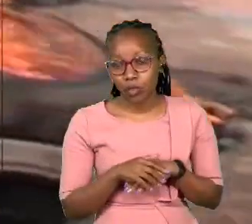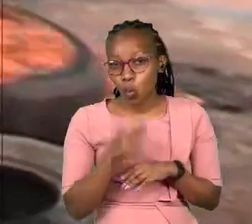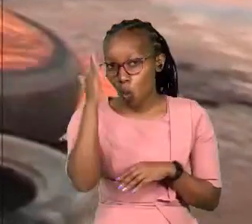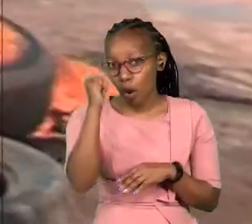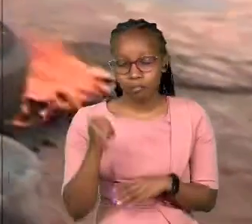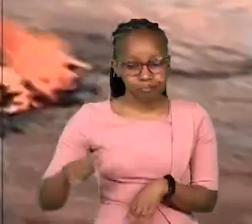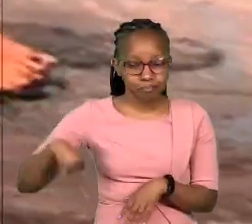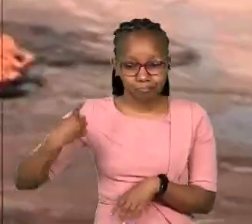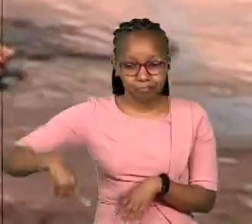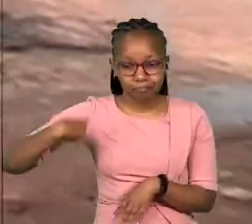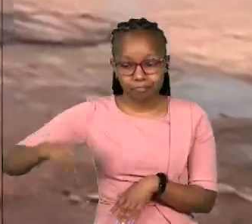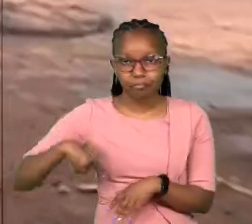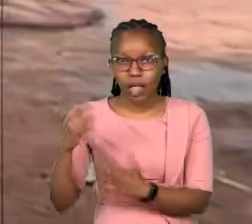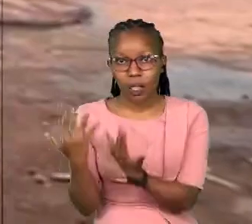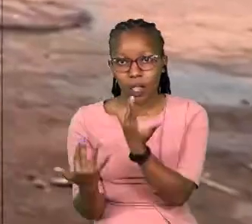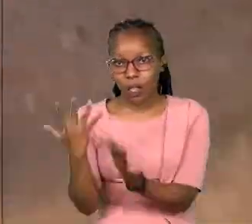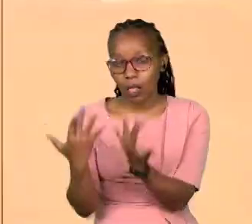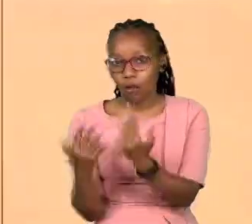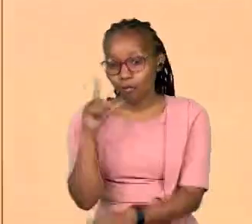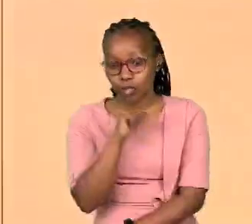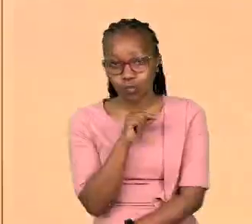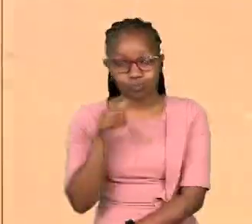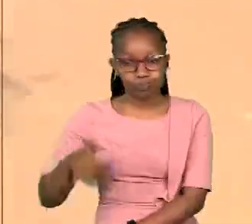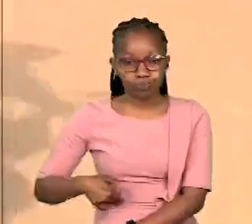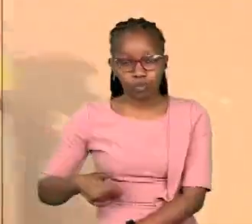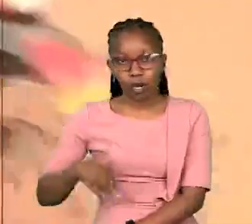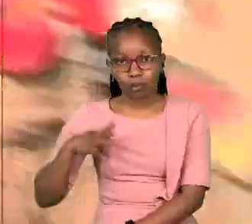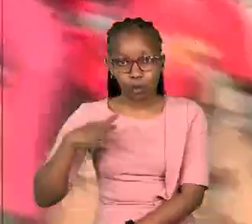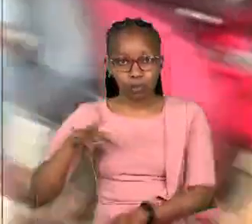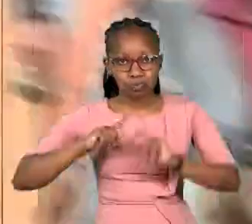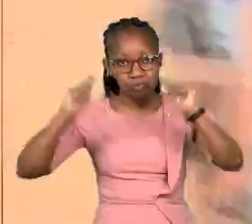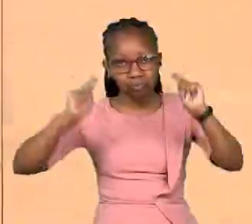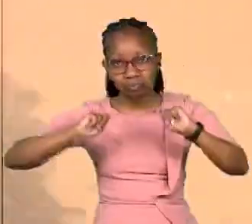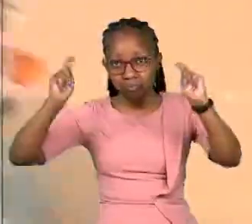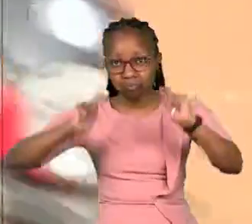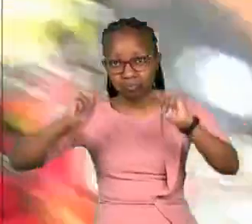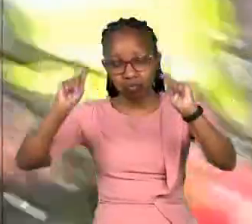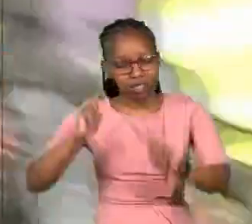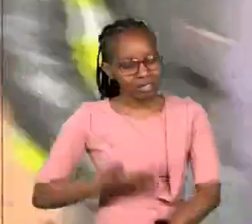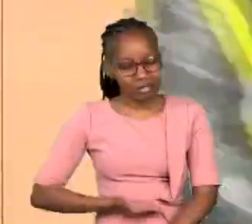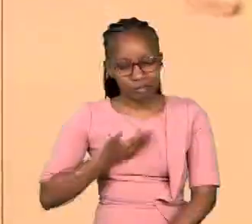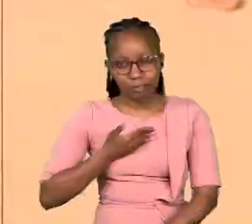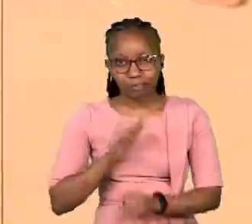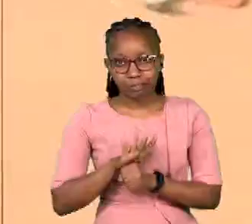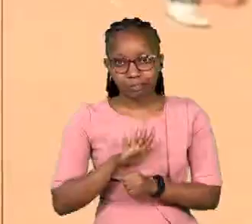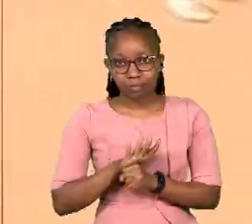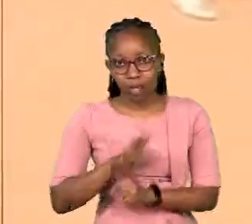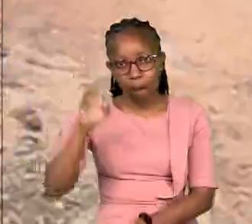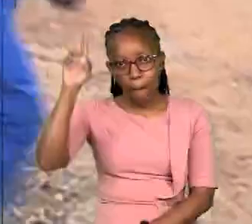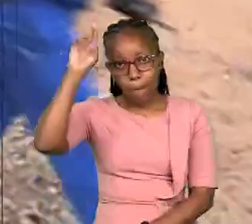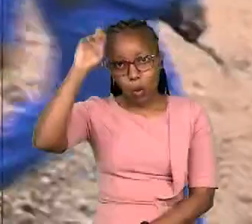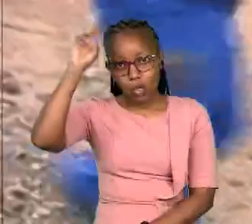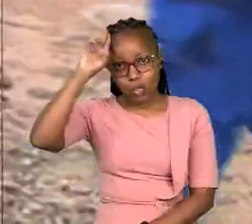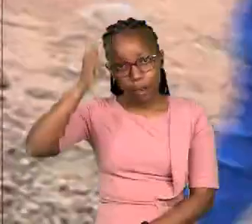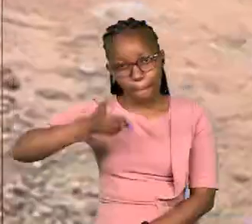kwa magurudumu ya gari. Vijana hapa wanaandamana baada ya kugadhabishwa na afisa wa polisi ambaye anasemekana